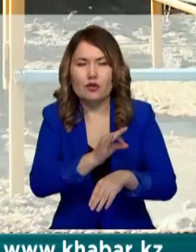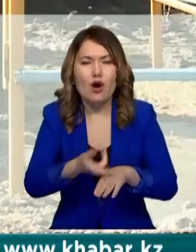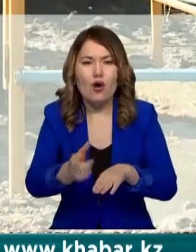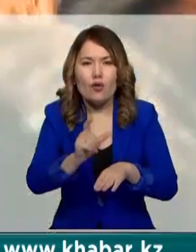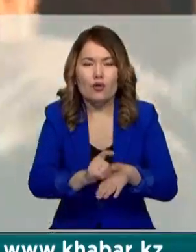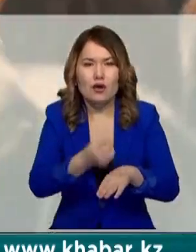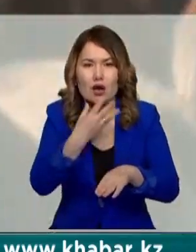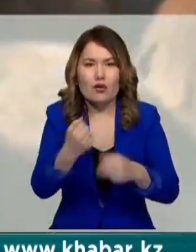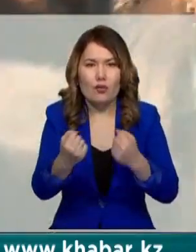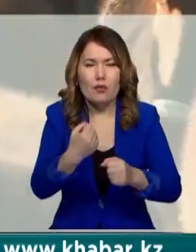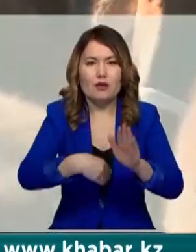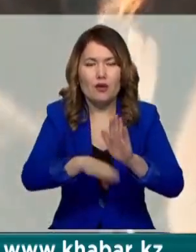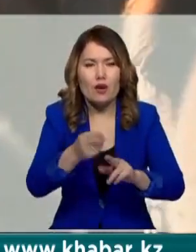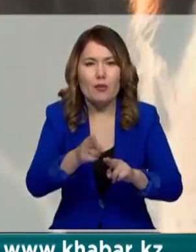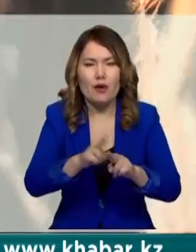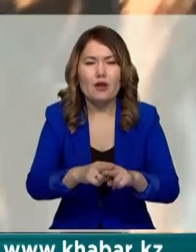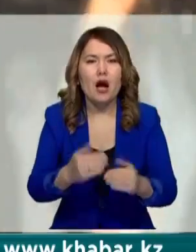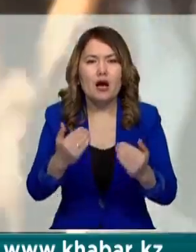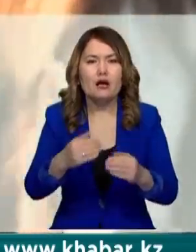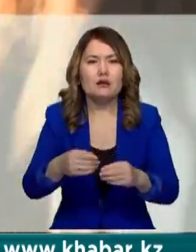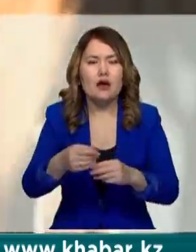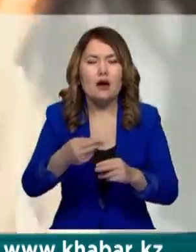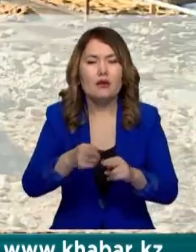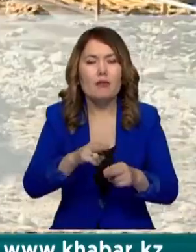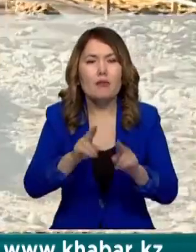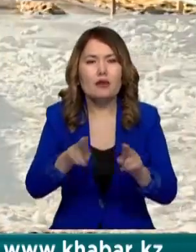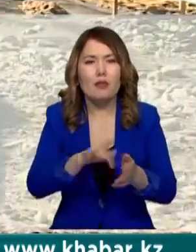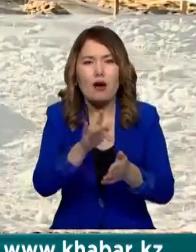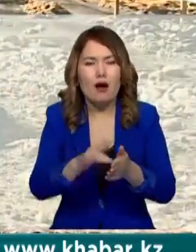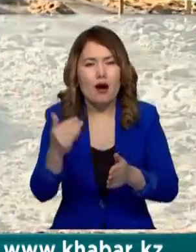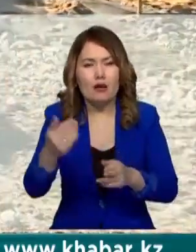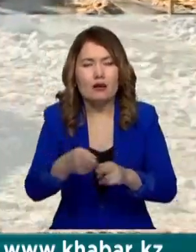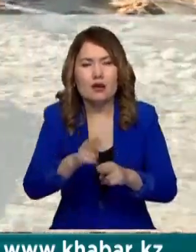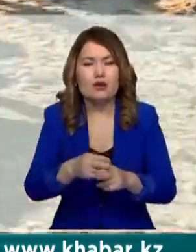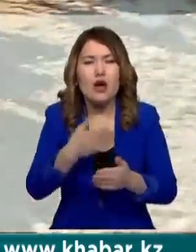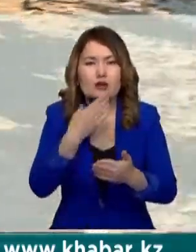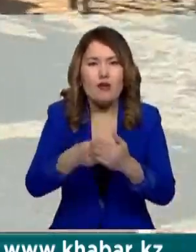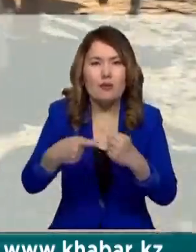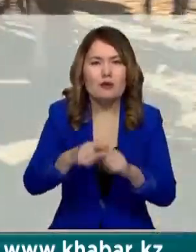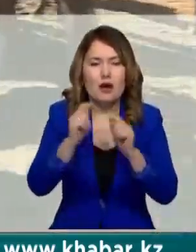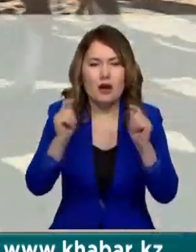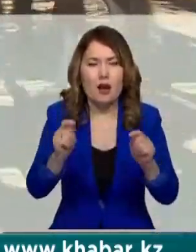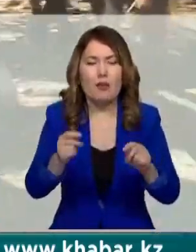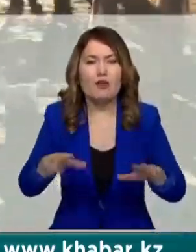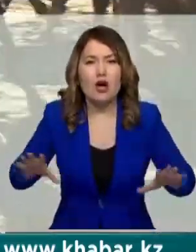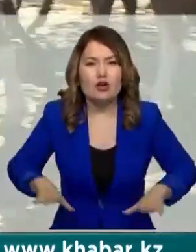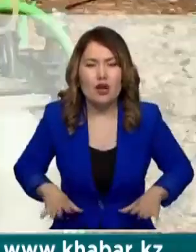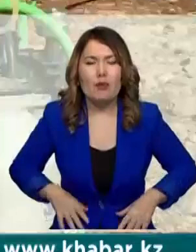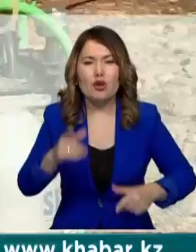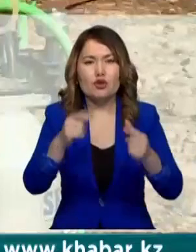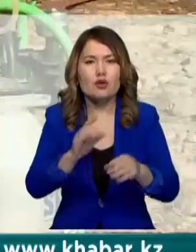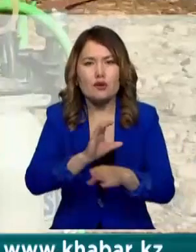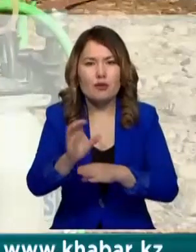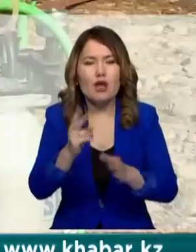Мұны медицинада да мойындаған. Қазығұрттық кәсіпкер қысы жазы бие сүтін өндіруді қолға алды. Қазір ол Шарбұлақ ауылындағы